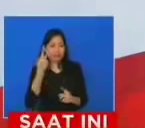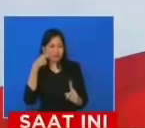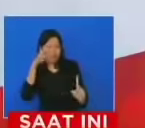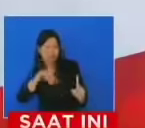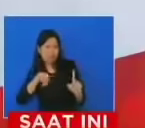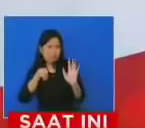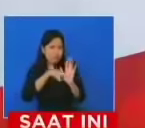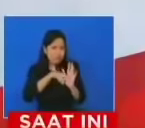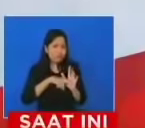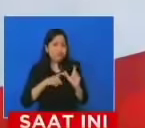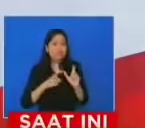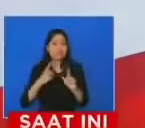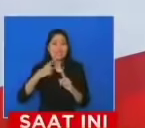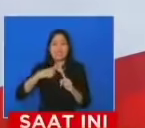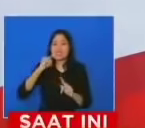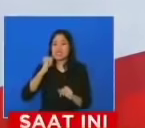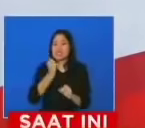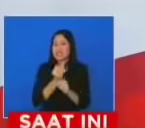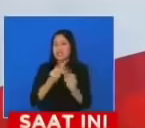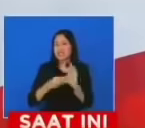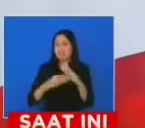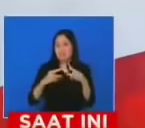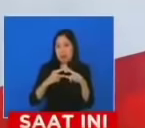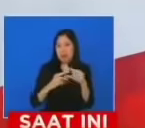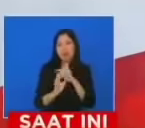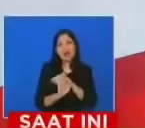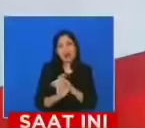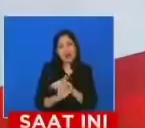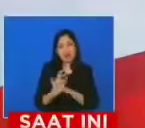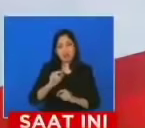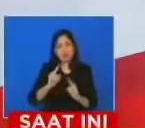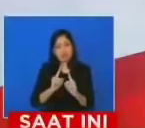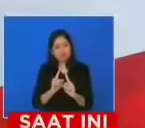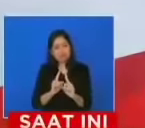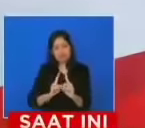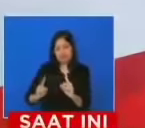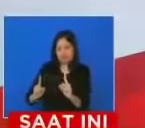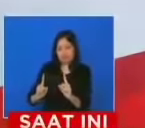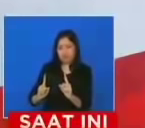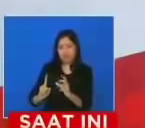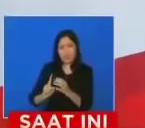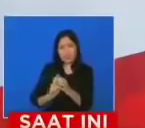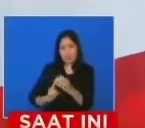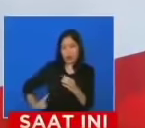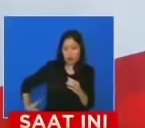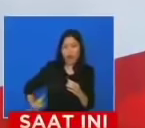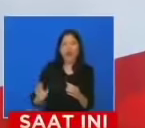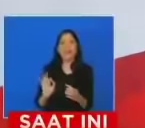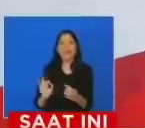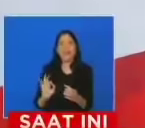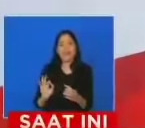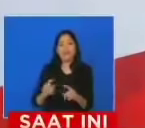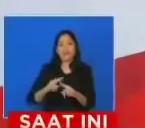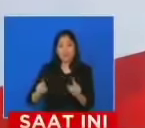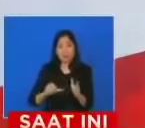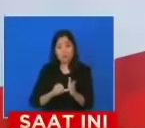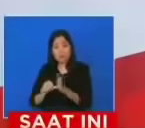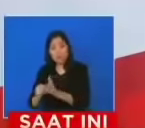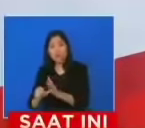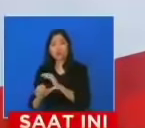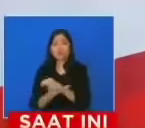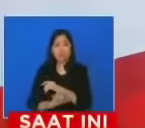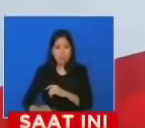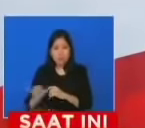stigmatisasi dan tanpa ada upaya untuk mengucilkan mereka. Namun kewajiban bersama untuk membantu